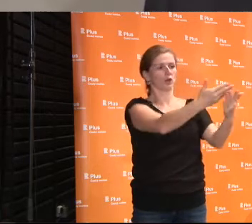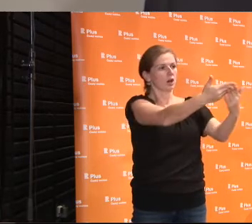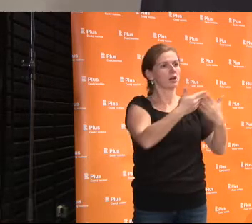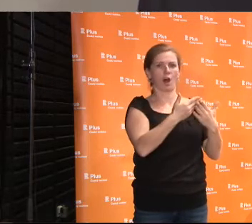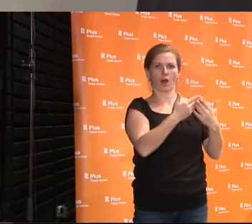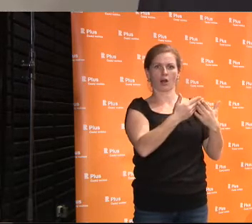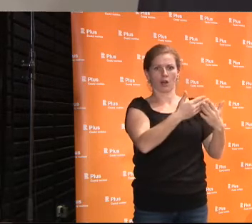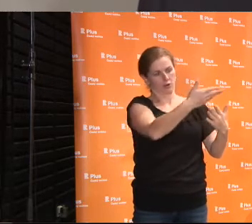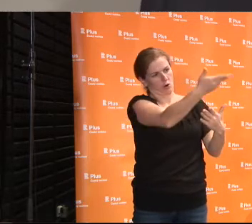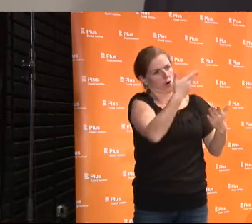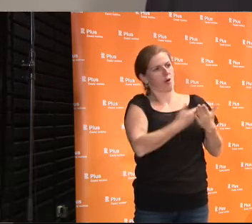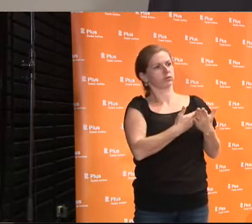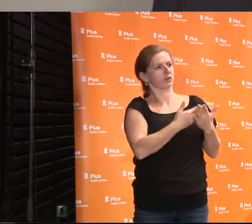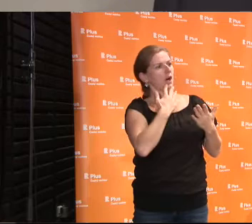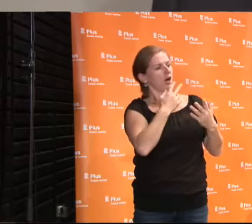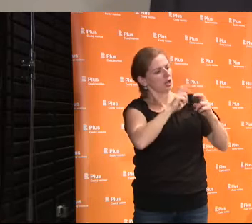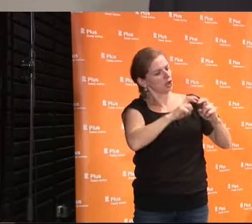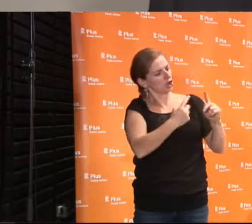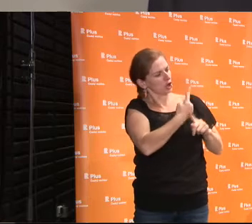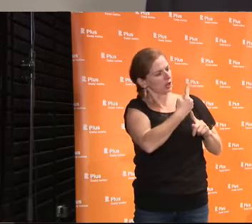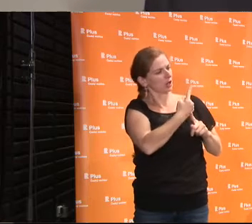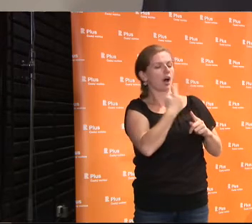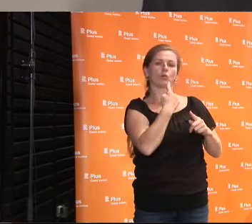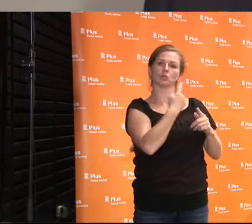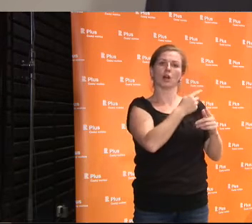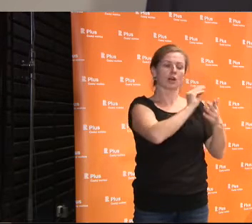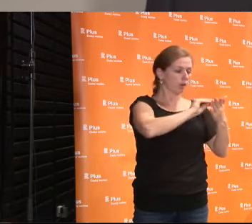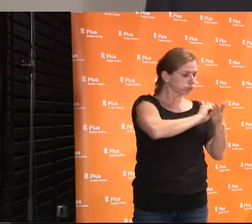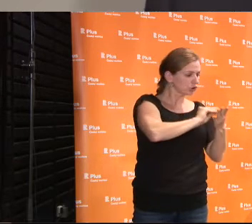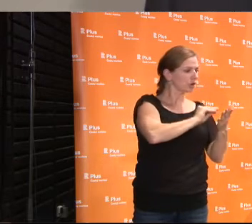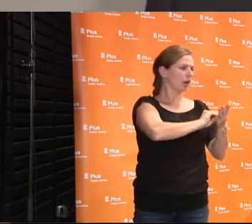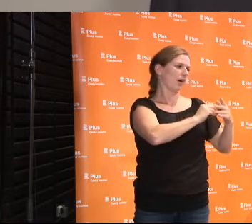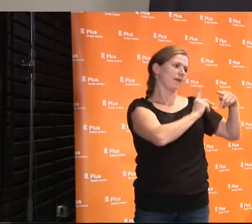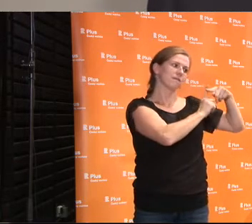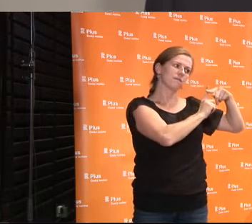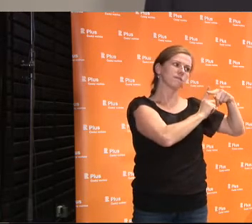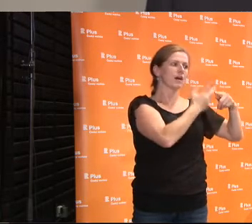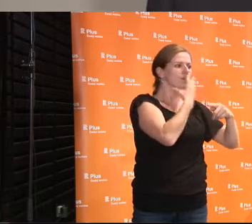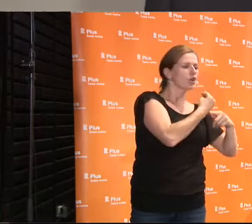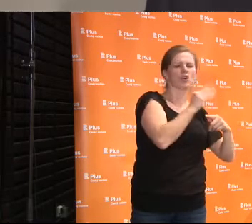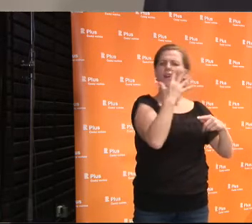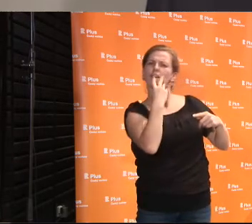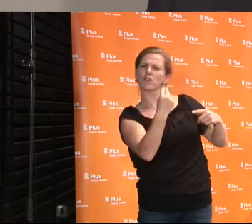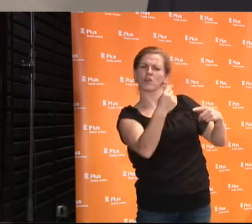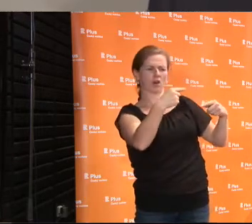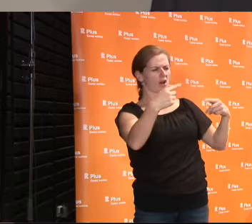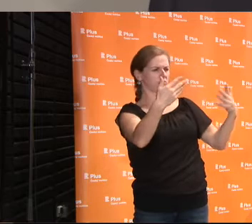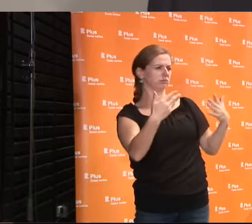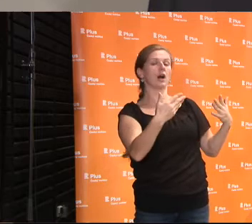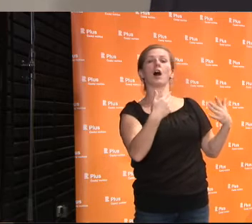navrhli, kde je ta výhoda, kde je nevýhoda. Čili člověk si bude moci potom vybírat daleko